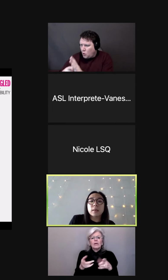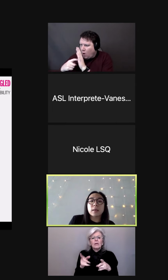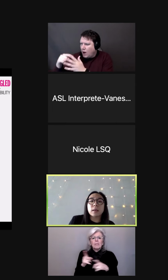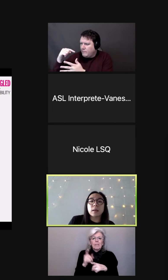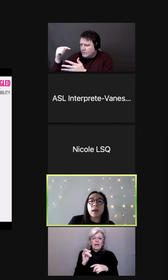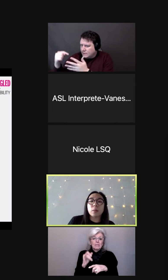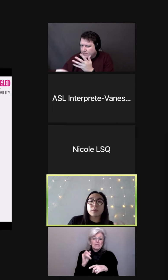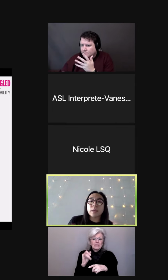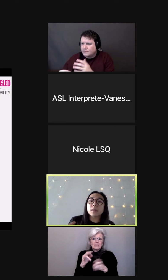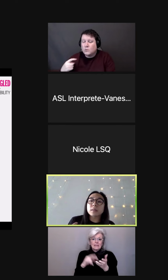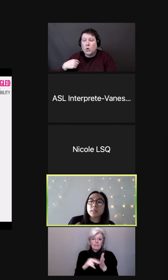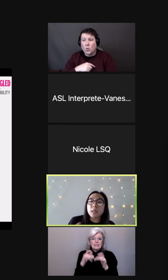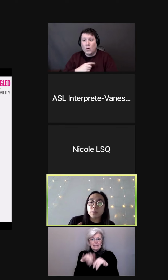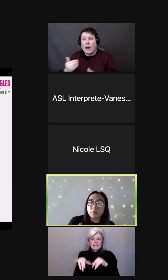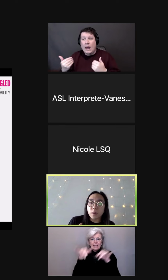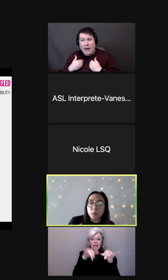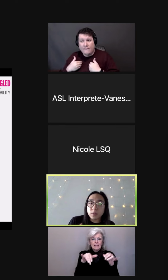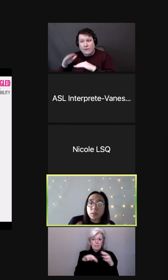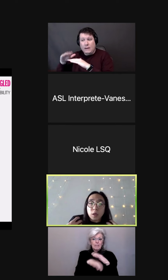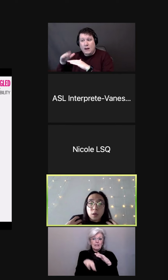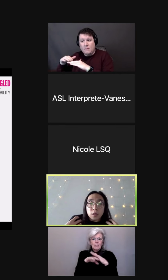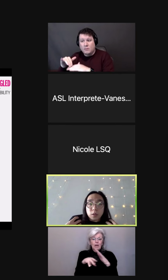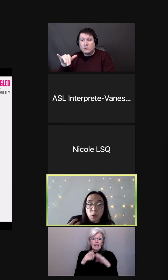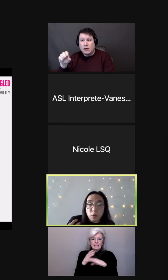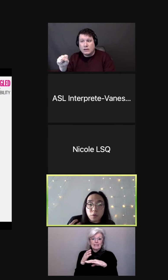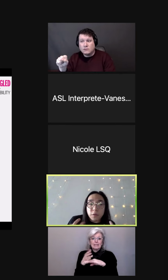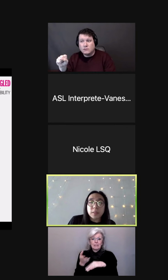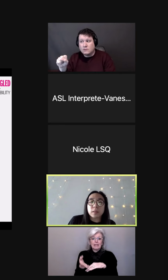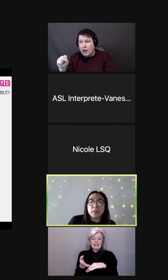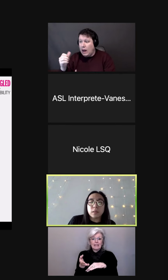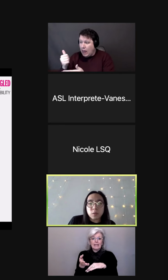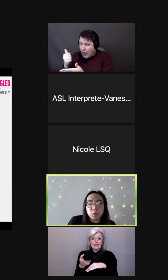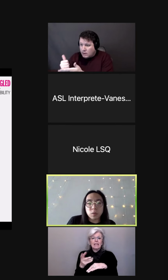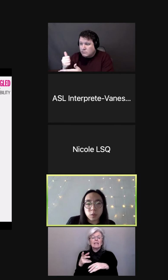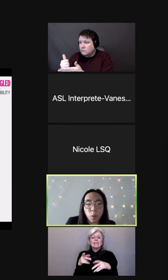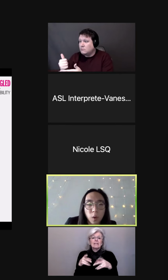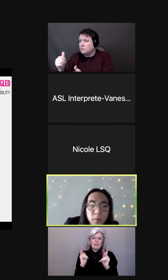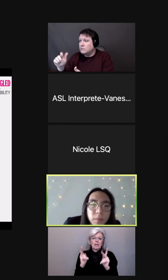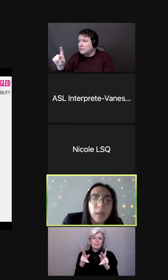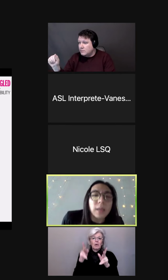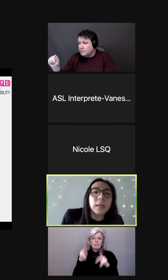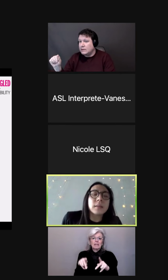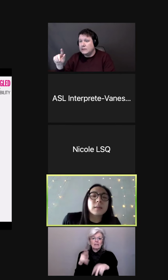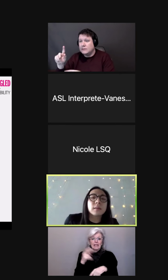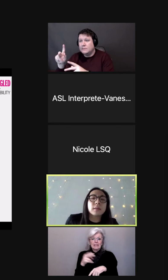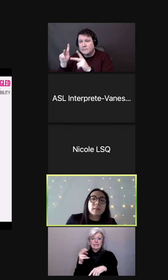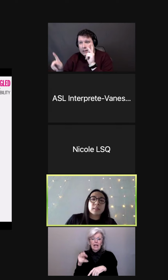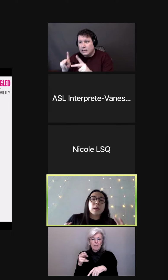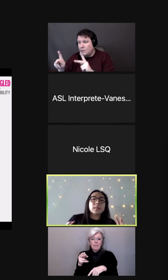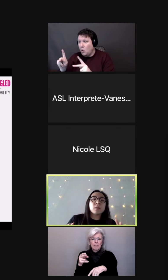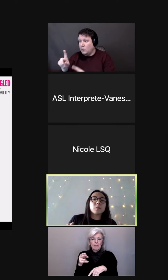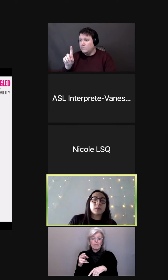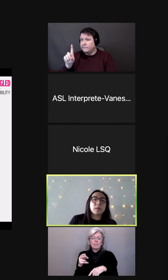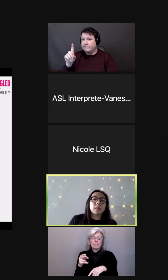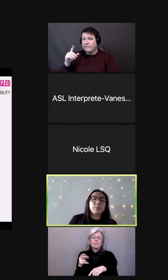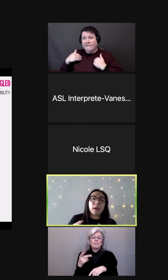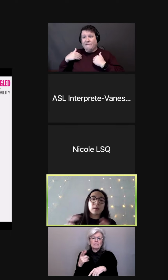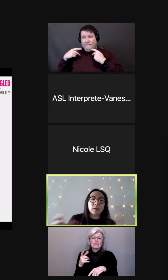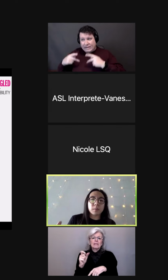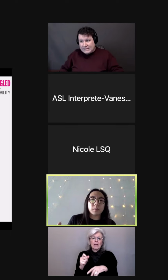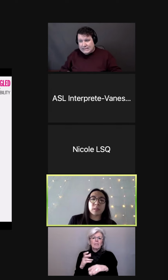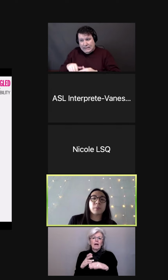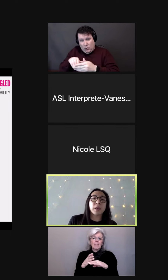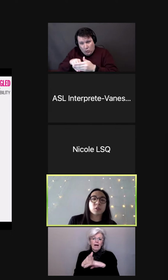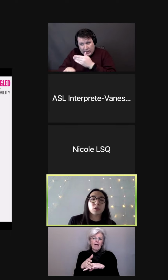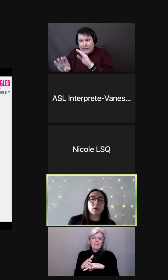que ces standards minimums d'accessibilité permettent aux personnes handicapées de leur permettre de rentrer par la